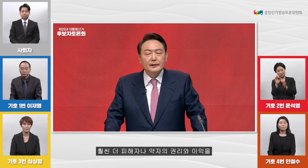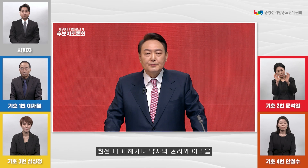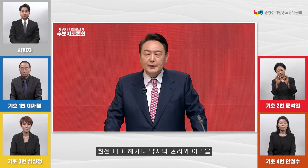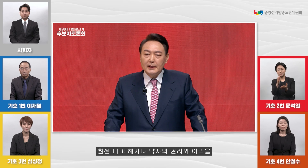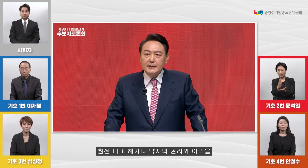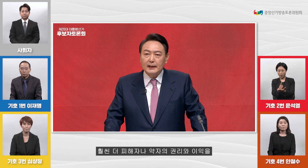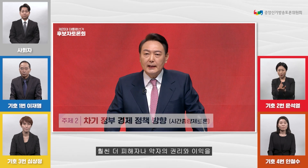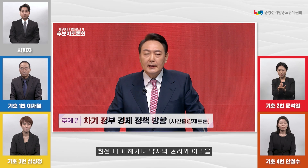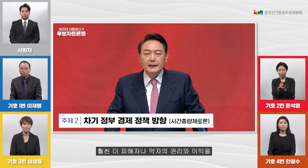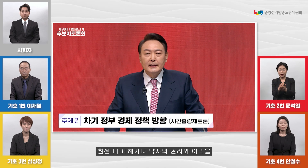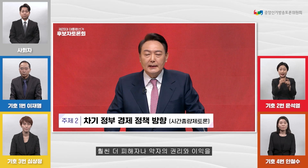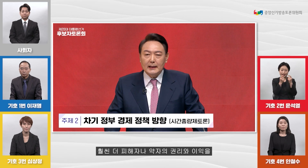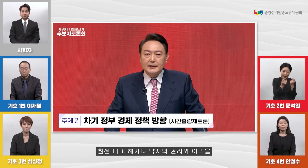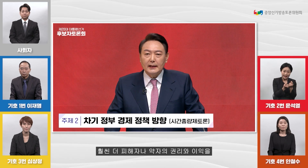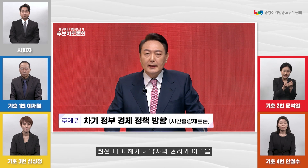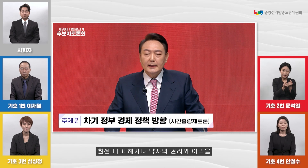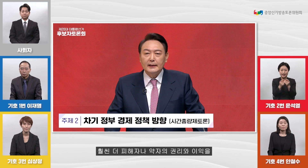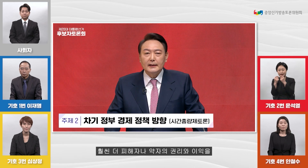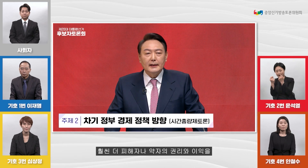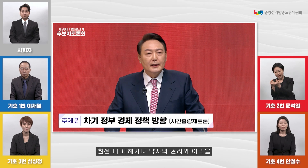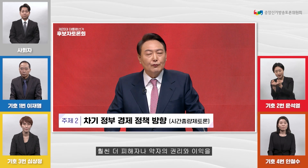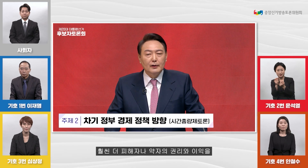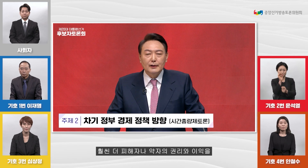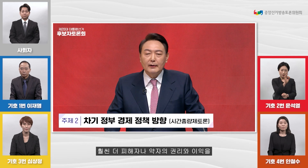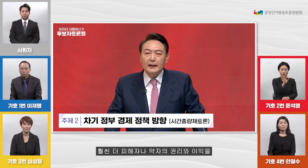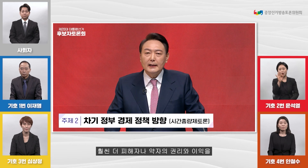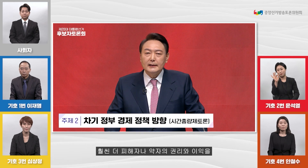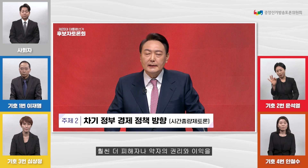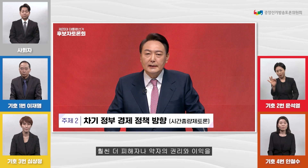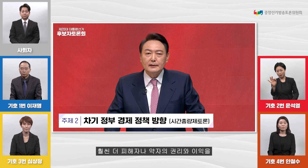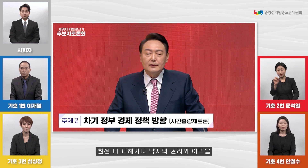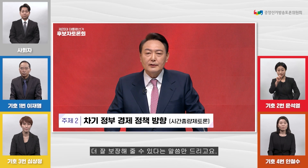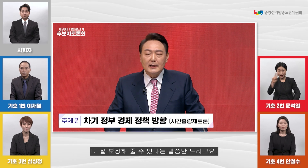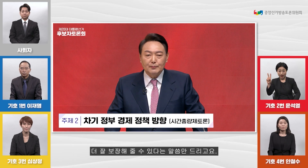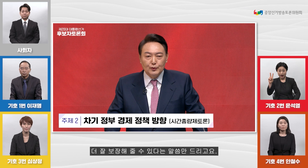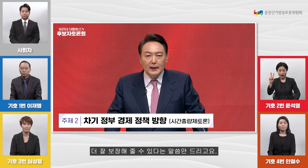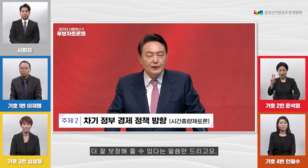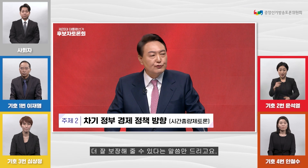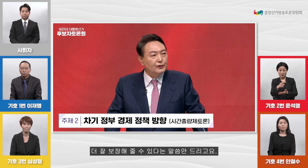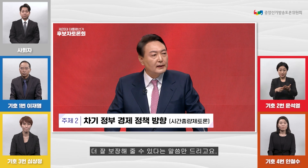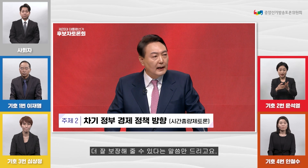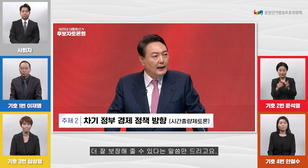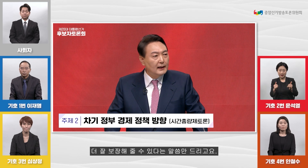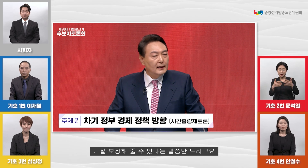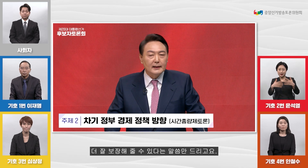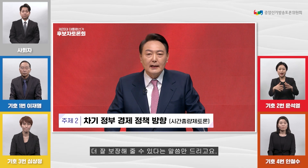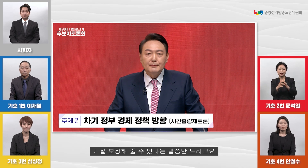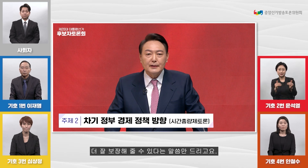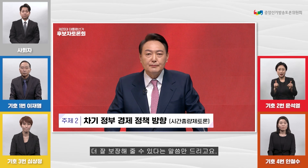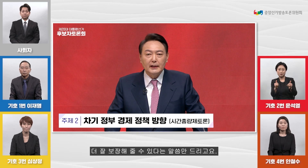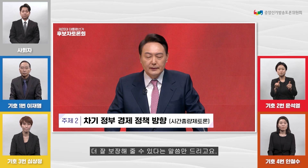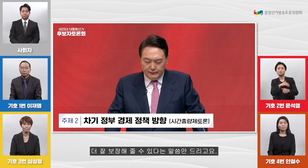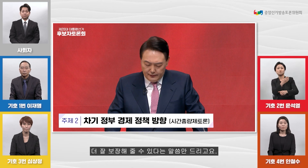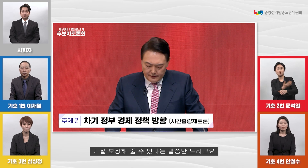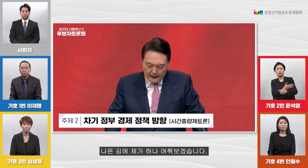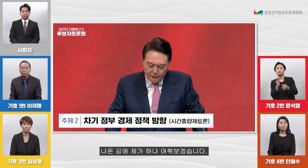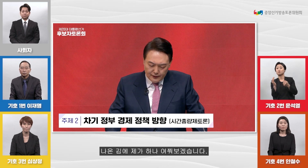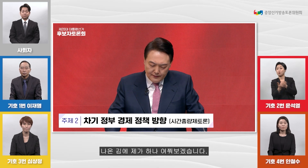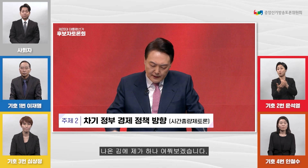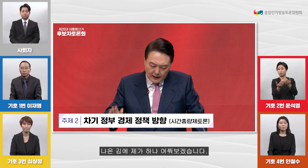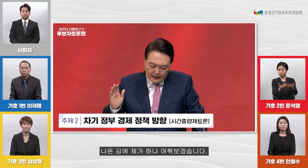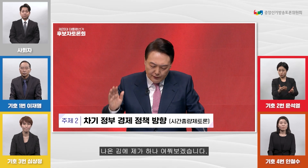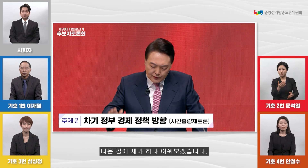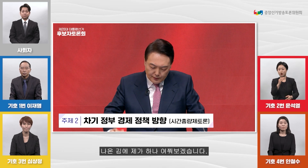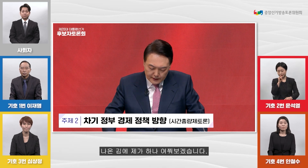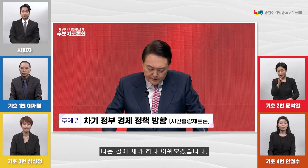더 피해자나 약자의 권리와 이익을 더 잘 보장해 줄 수 있다라는 말씀만 드리고요. 나온